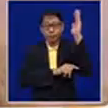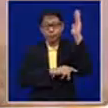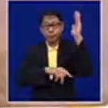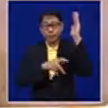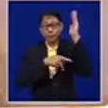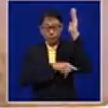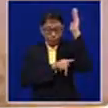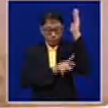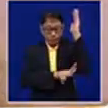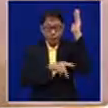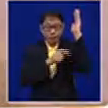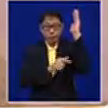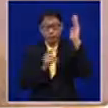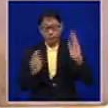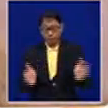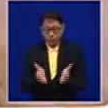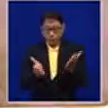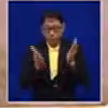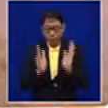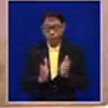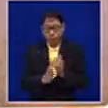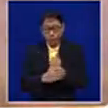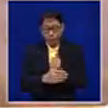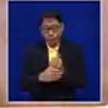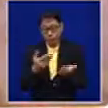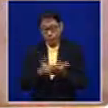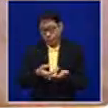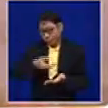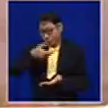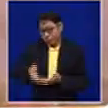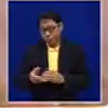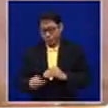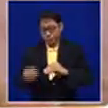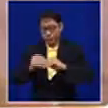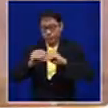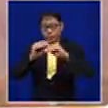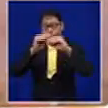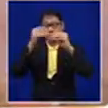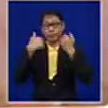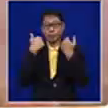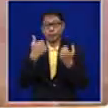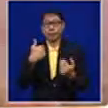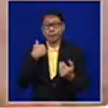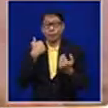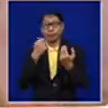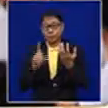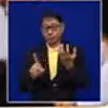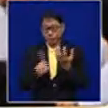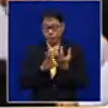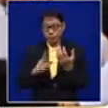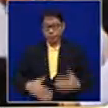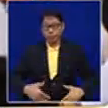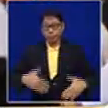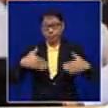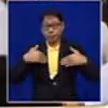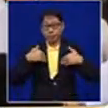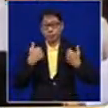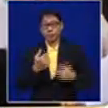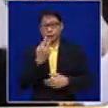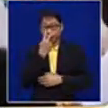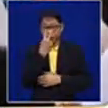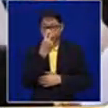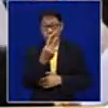งานที่สนับสนุนให้ชาวประมงเนี่ยมีรายได้เพิ่มมากยิ่งขึ้นแล้วก็เป็นการเพิ่มศักยภาพในการใช้ชีวิตด้วย ส่วนที่คุณผู้ช